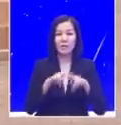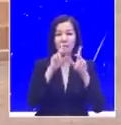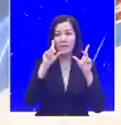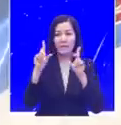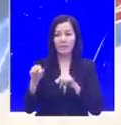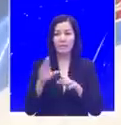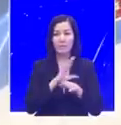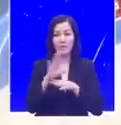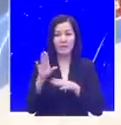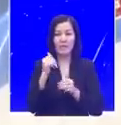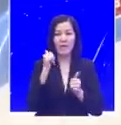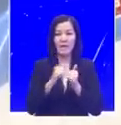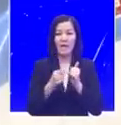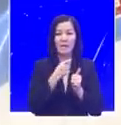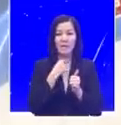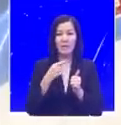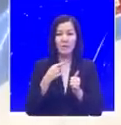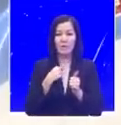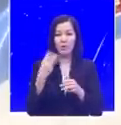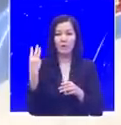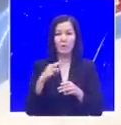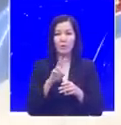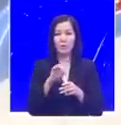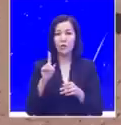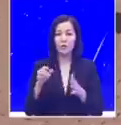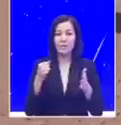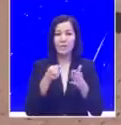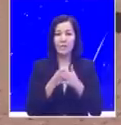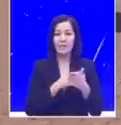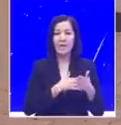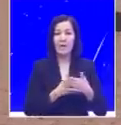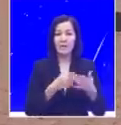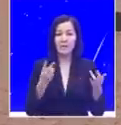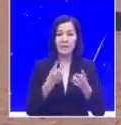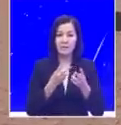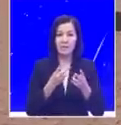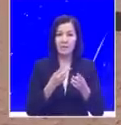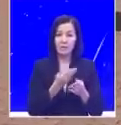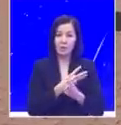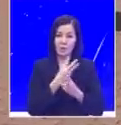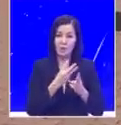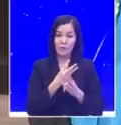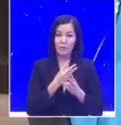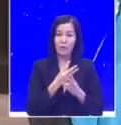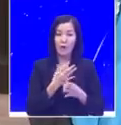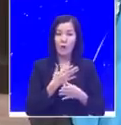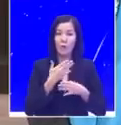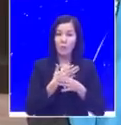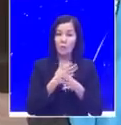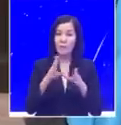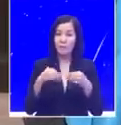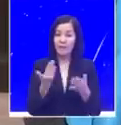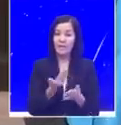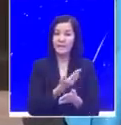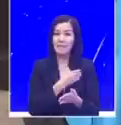Сондықтан да әр талдықорғанды азаматты 30-шы Наурызға дейін атсалысуға шақырады. Отандастарымызға қолдау көрсеткіңіз келсе,